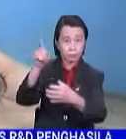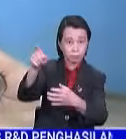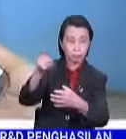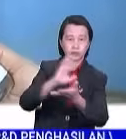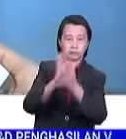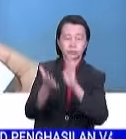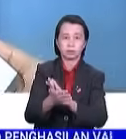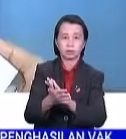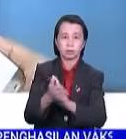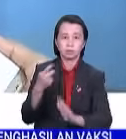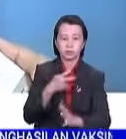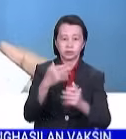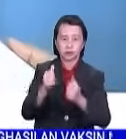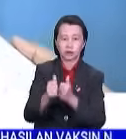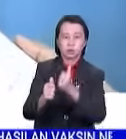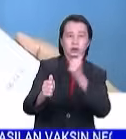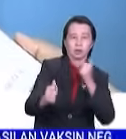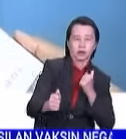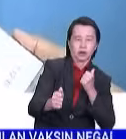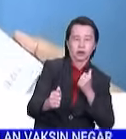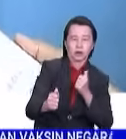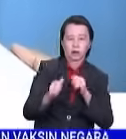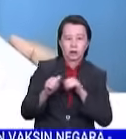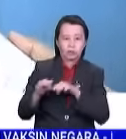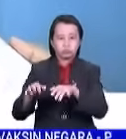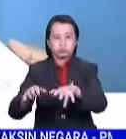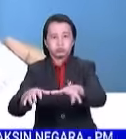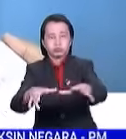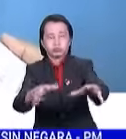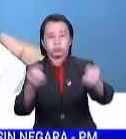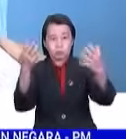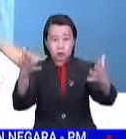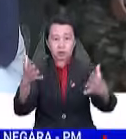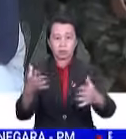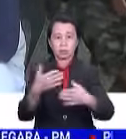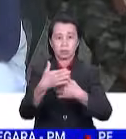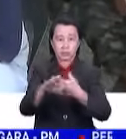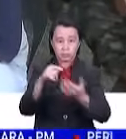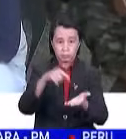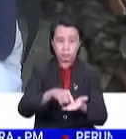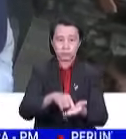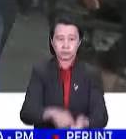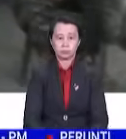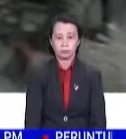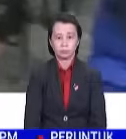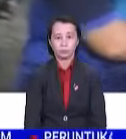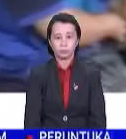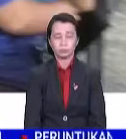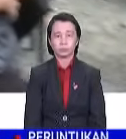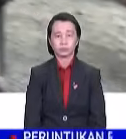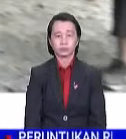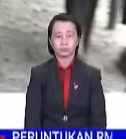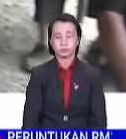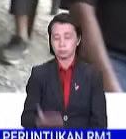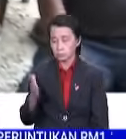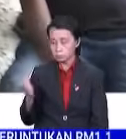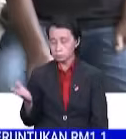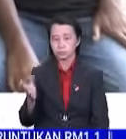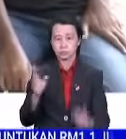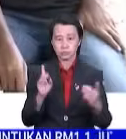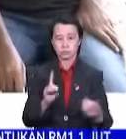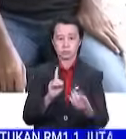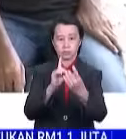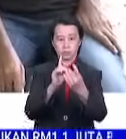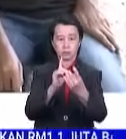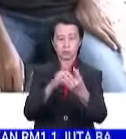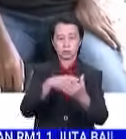supaya kita nak penghilangkan di pada punya Lauren piang ruby Rush lepasnya yo yo ditemui